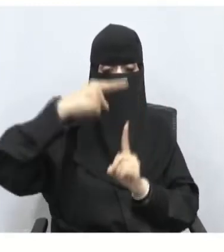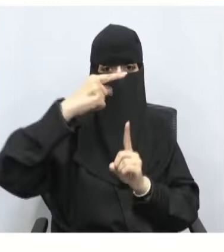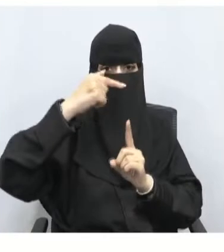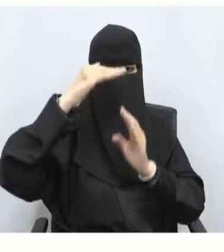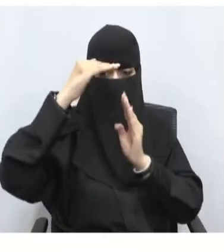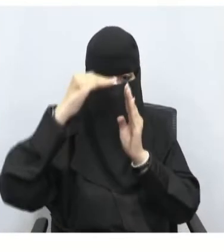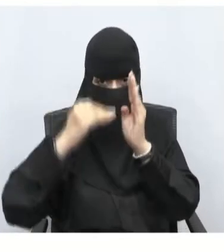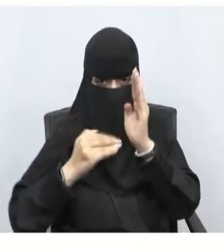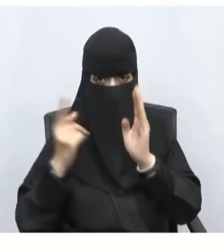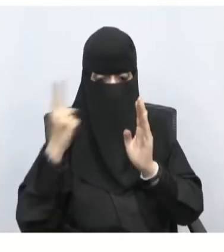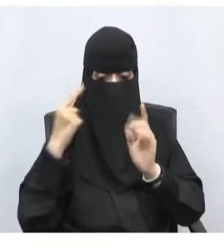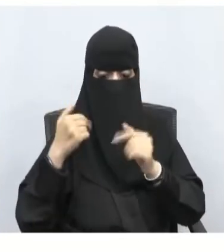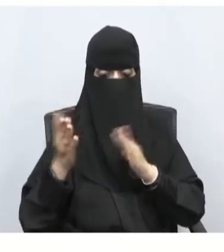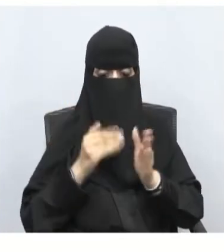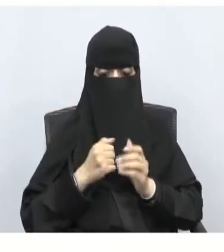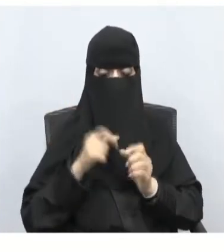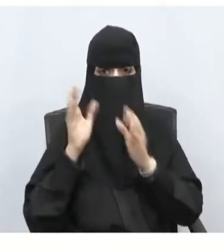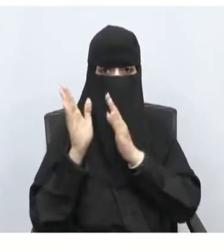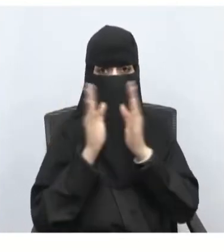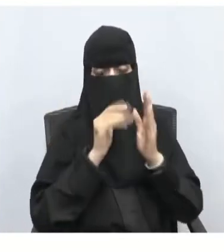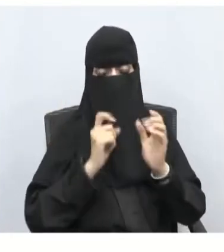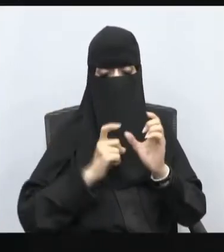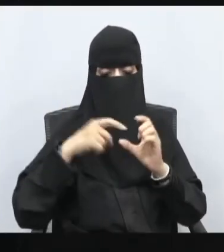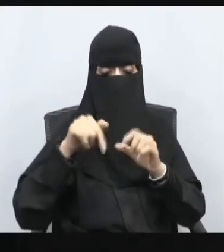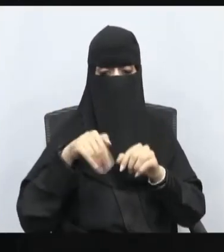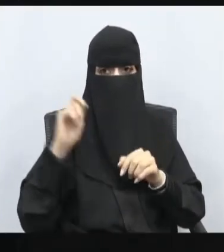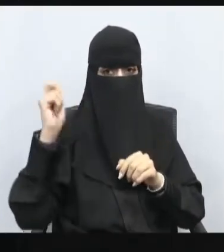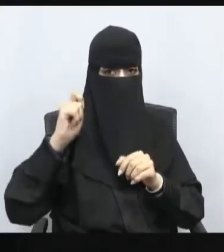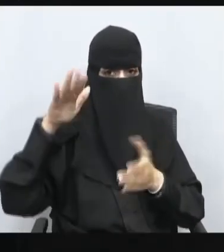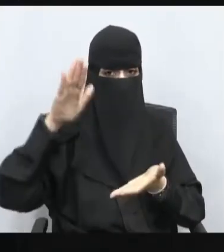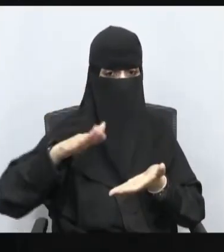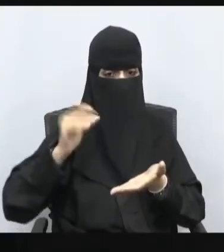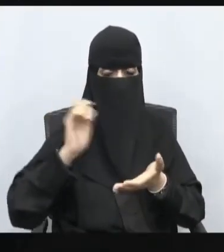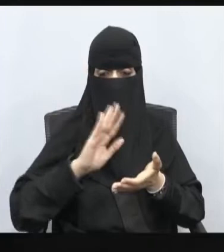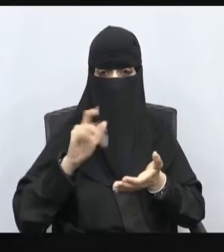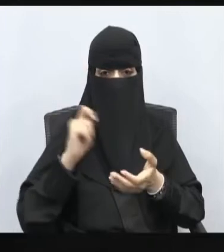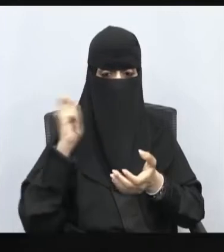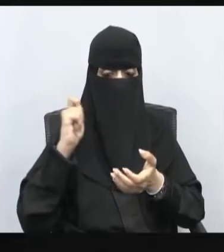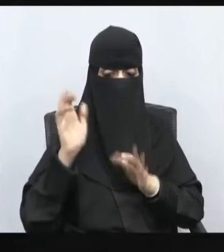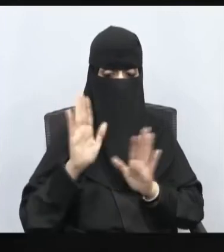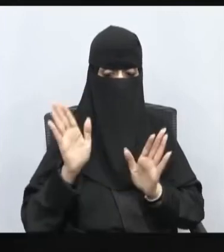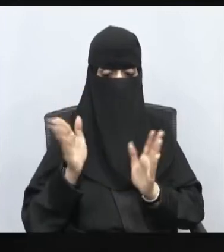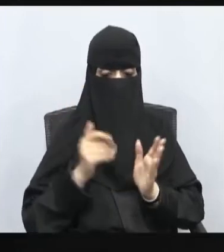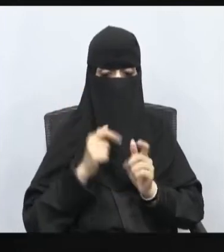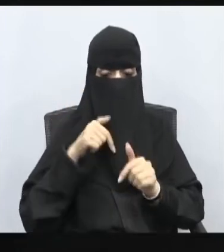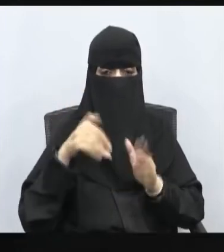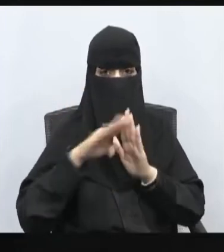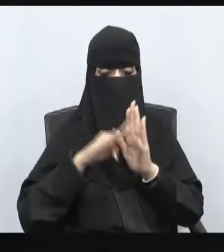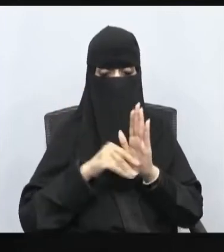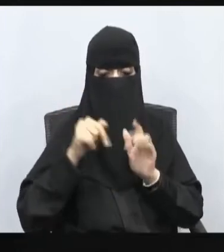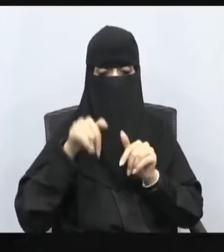أو انخفاض الصوت. المواد فقط جرس يدوي. ما هي